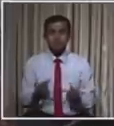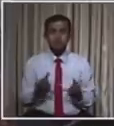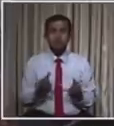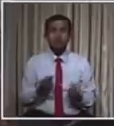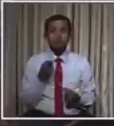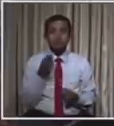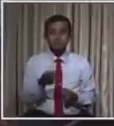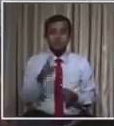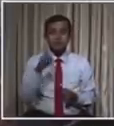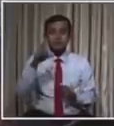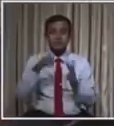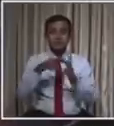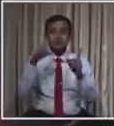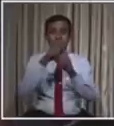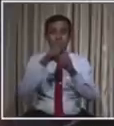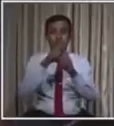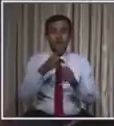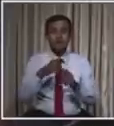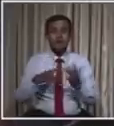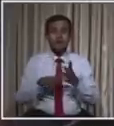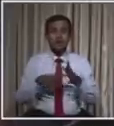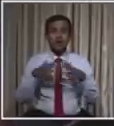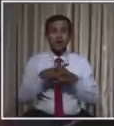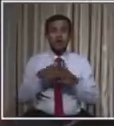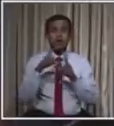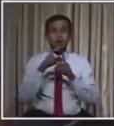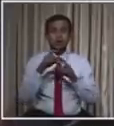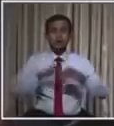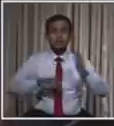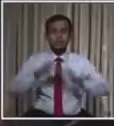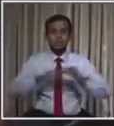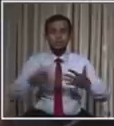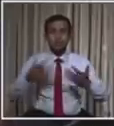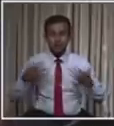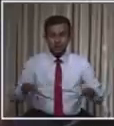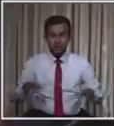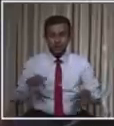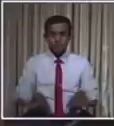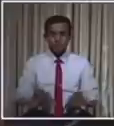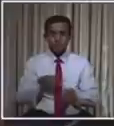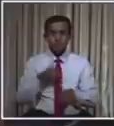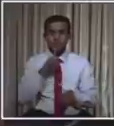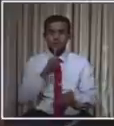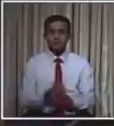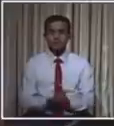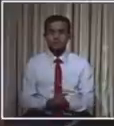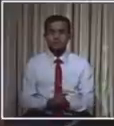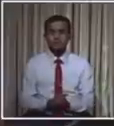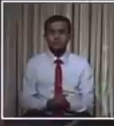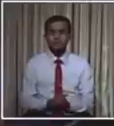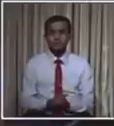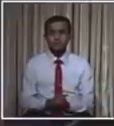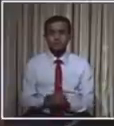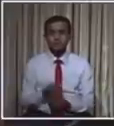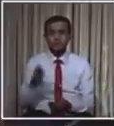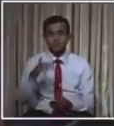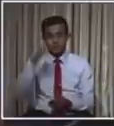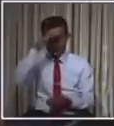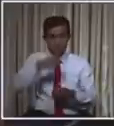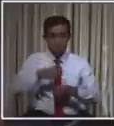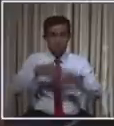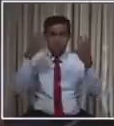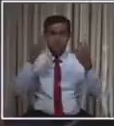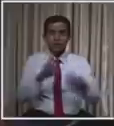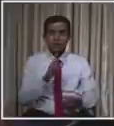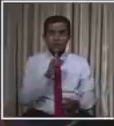වෙනුවෙන් CID එක සහ නීතිපති දෙපාර්තමේන්තුව පාවිච්චි කරලා තියෙනවා කියන එක අපි මේ වෙලාවේ සඳහන් කරනවා එතකොට මේ පාස්කු ප්‍රහාරය කියන